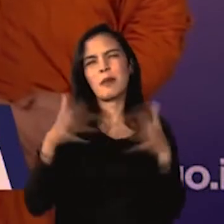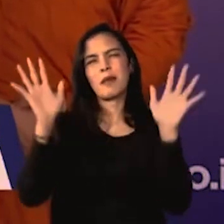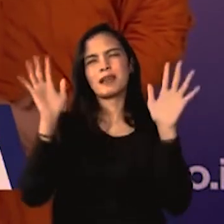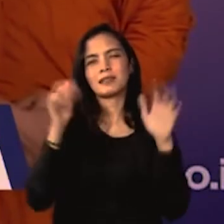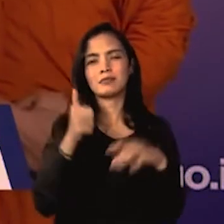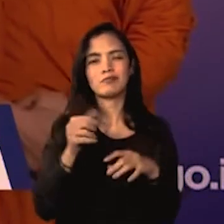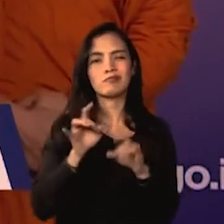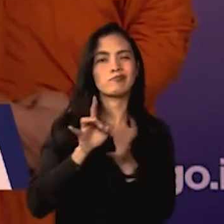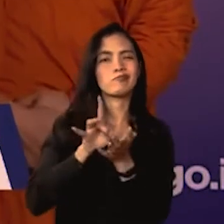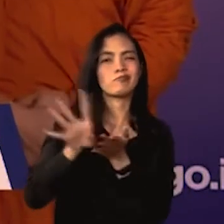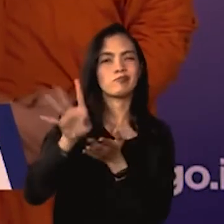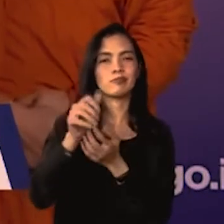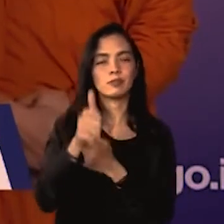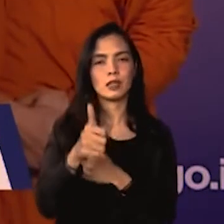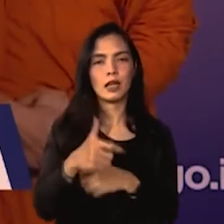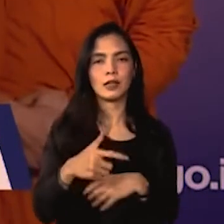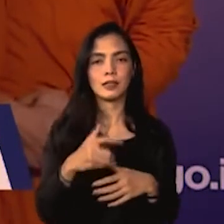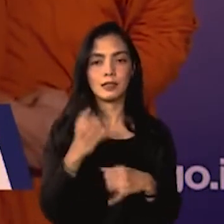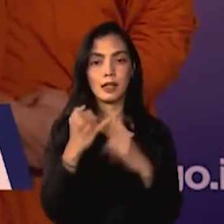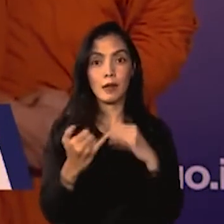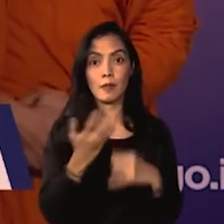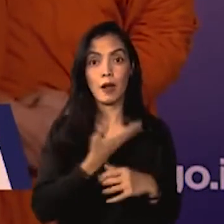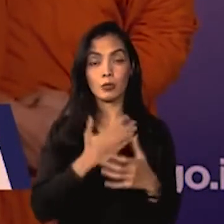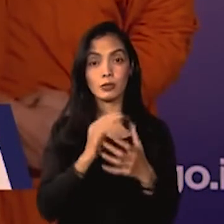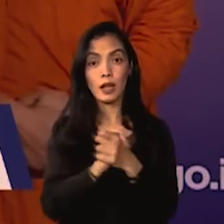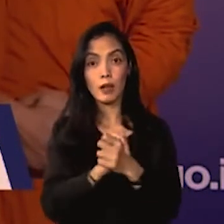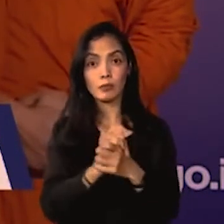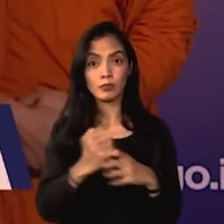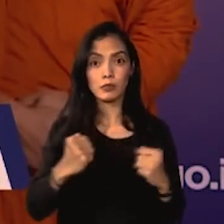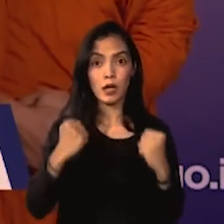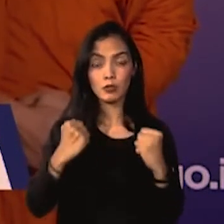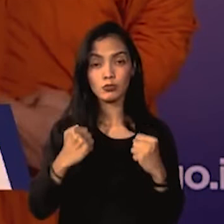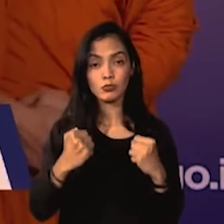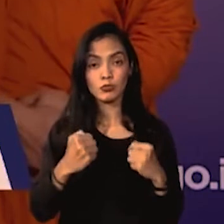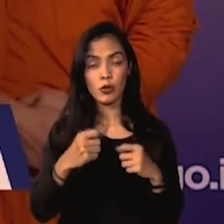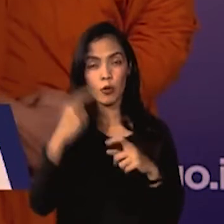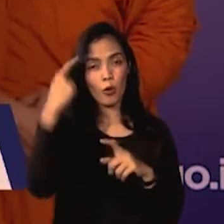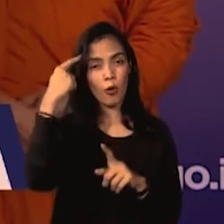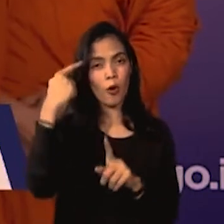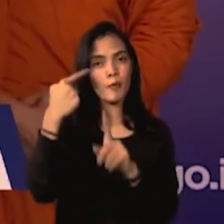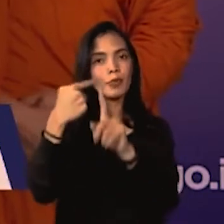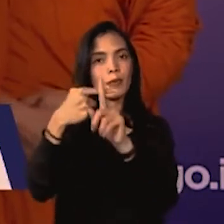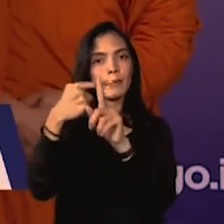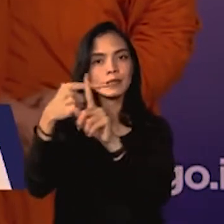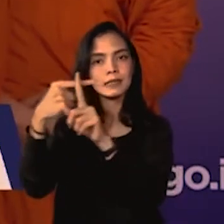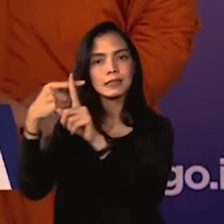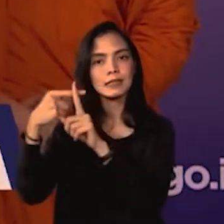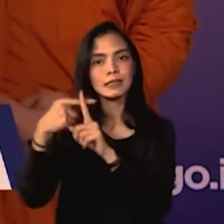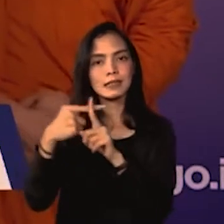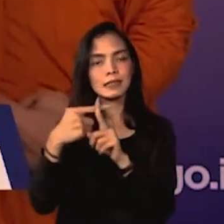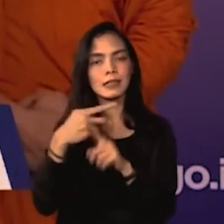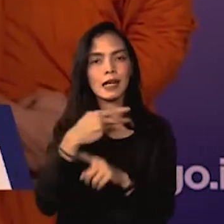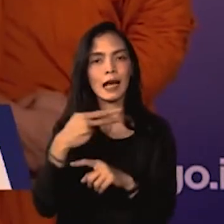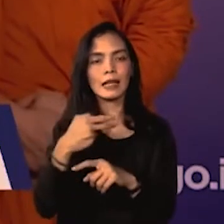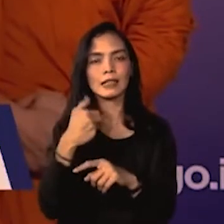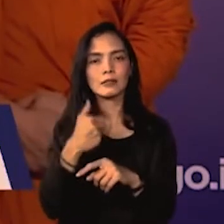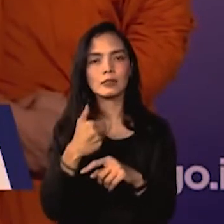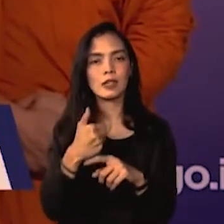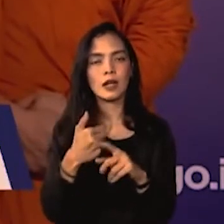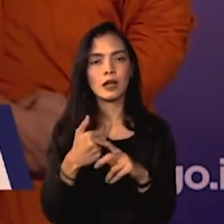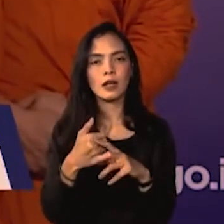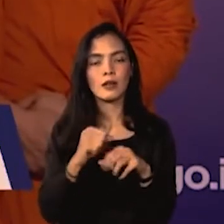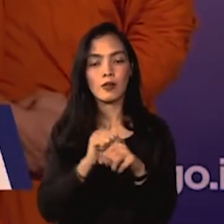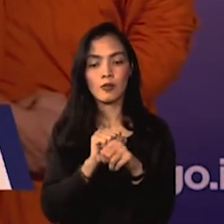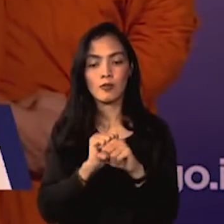kita semua untuk salam tangguh, sehat, optimis, sehingga kita bisa keluar